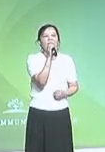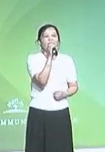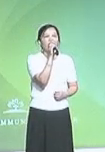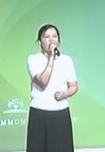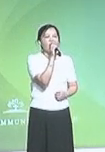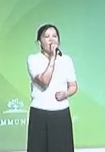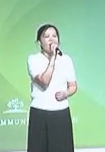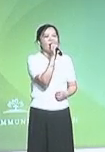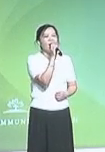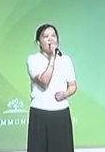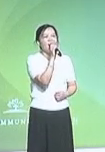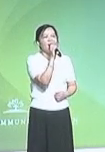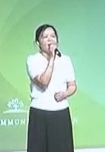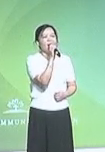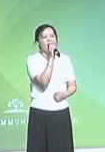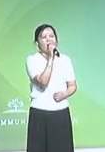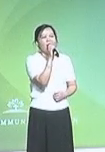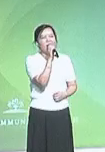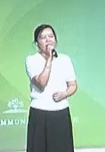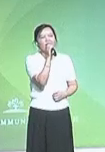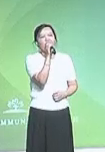십자가의 보혈